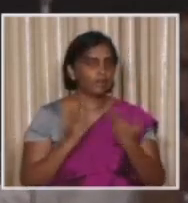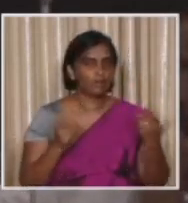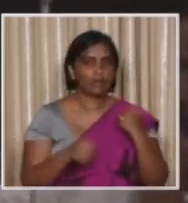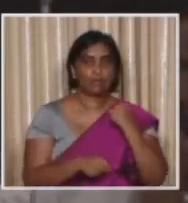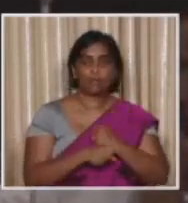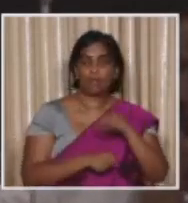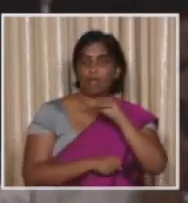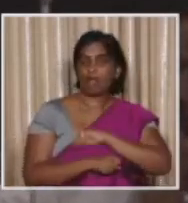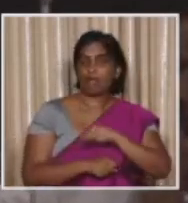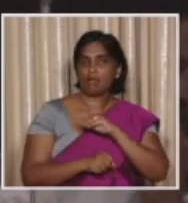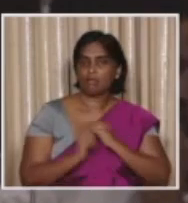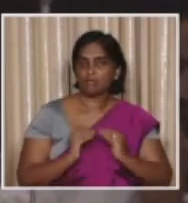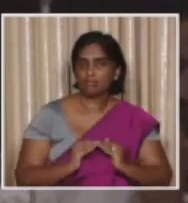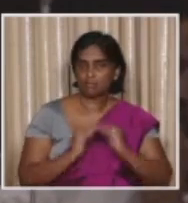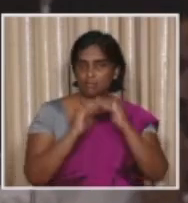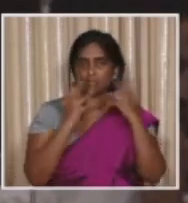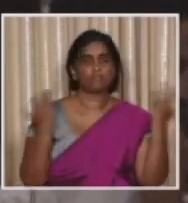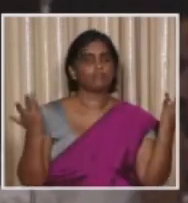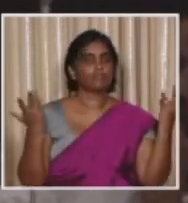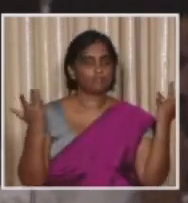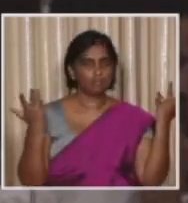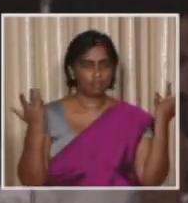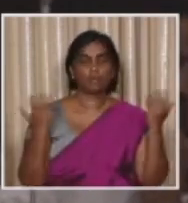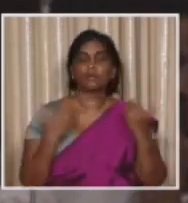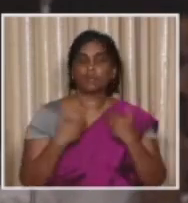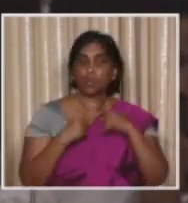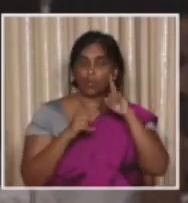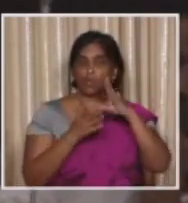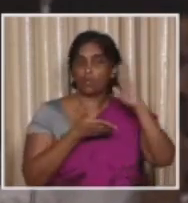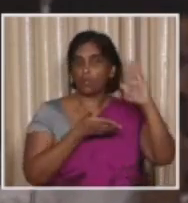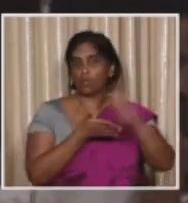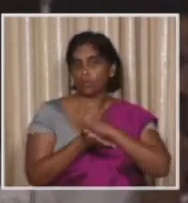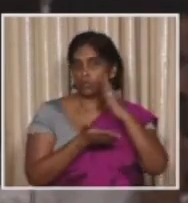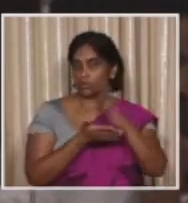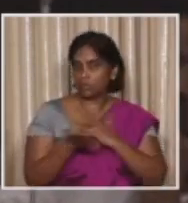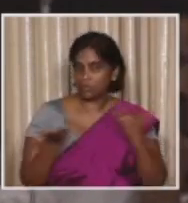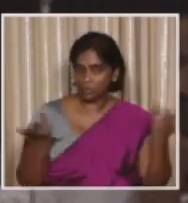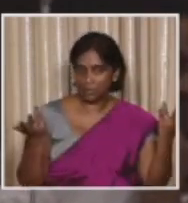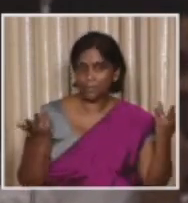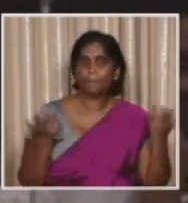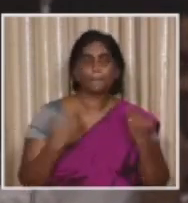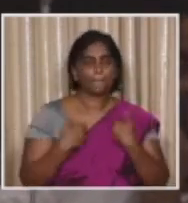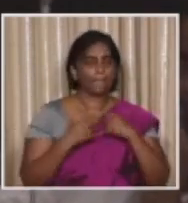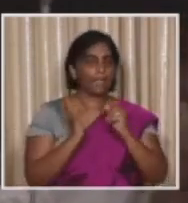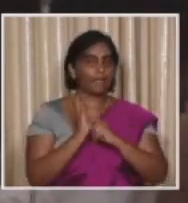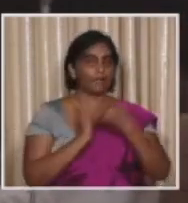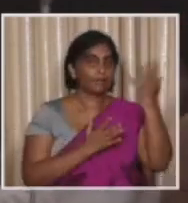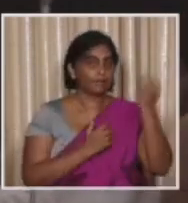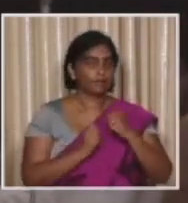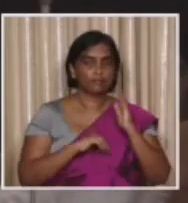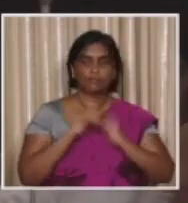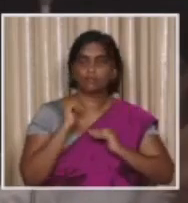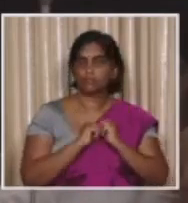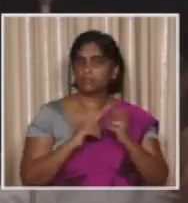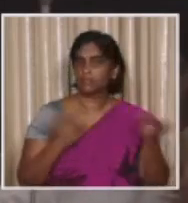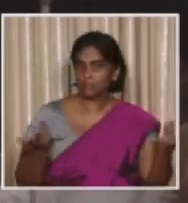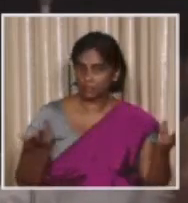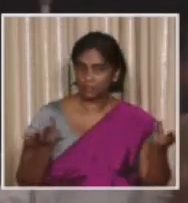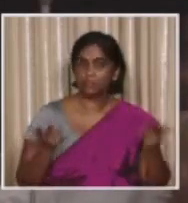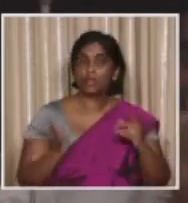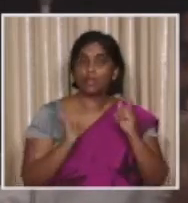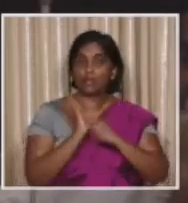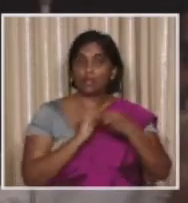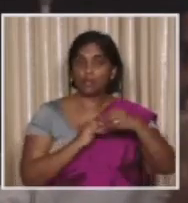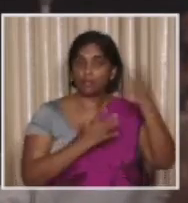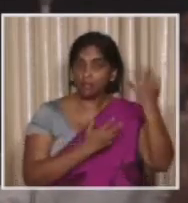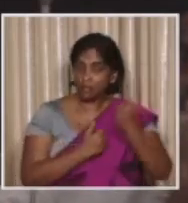රාජ්‍ය ආදායමක් ගොඩනගන්න විදියක් නැහැ, අපිට එහෙම උදව් කරන්න කවුරුවත් නැහැ, අපිට ණය ලබා ගන්න ක්‍රමයක් නැහැ, ණය